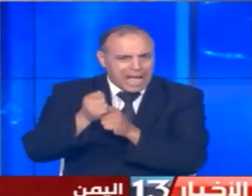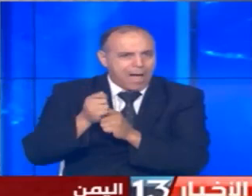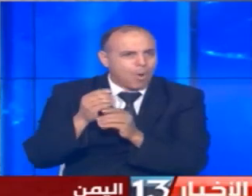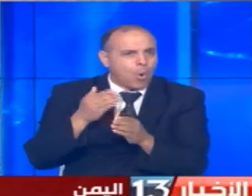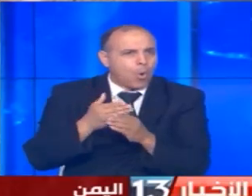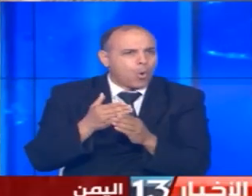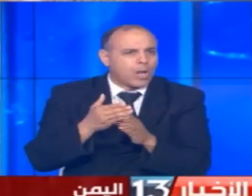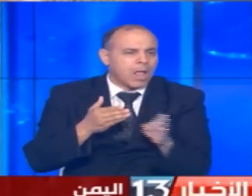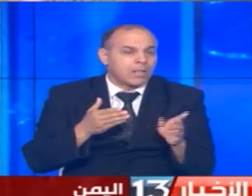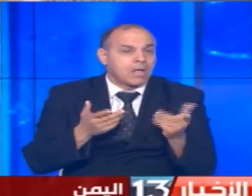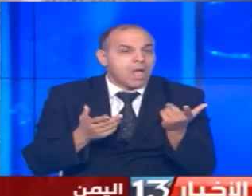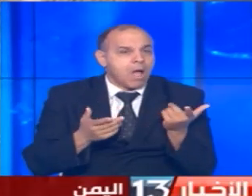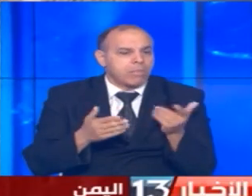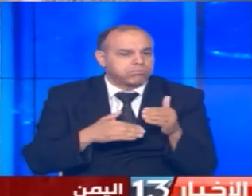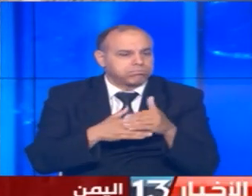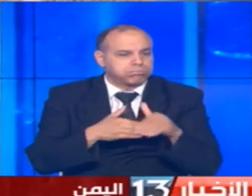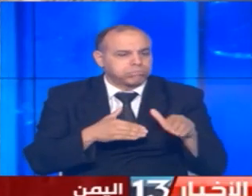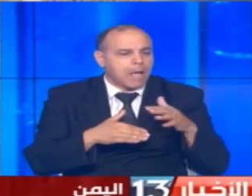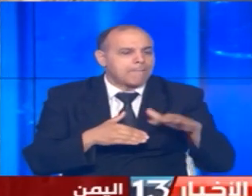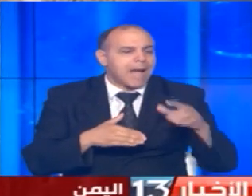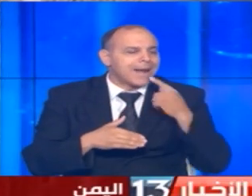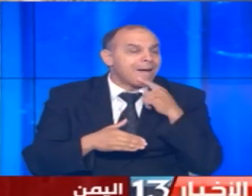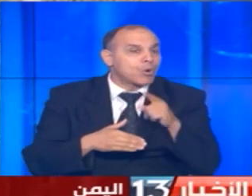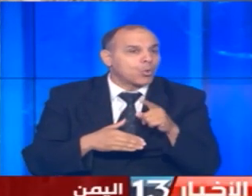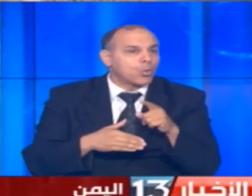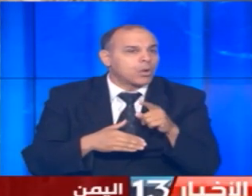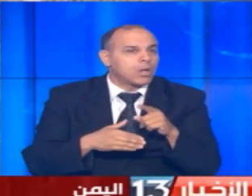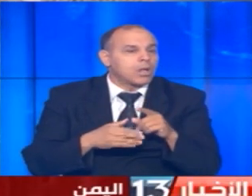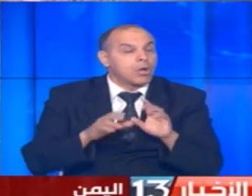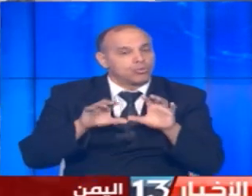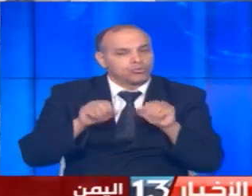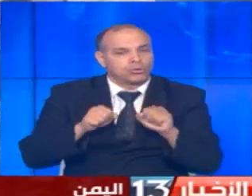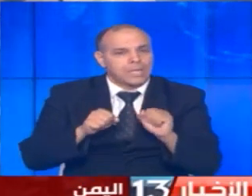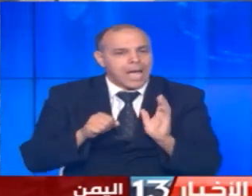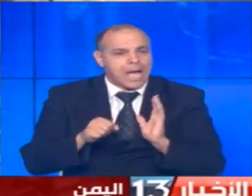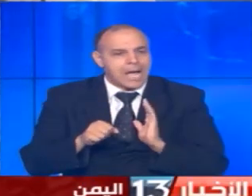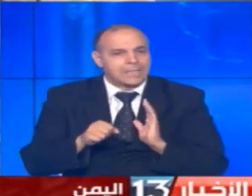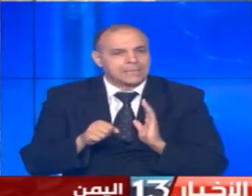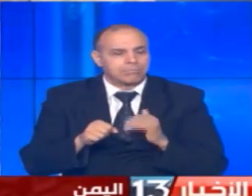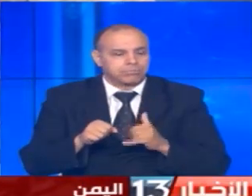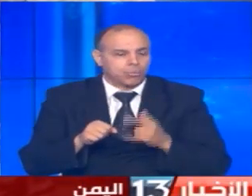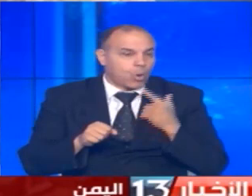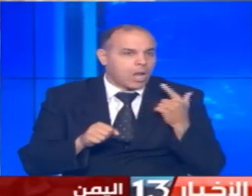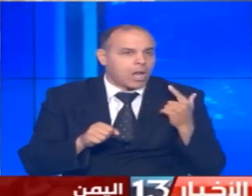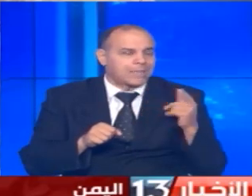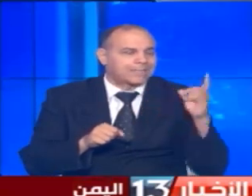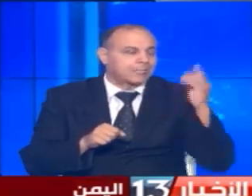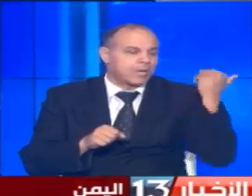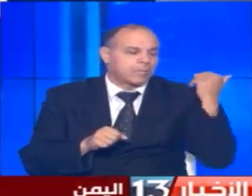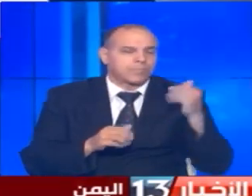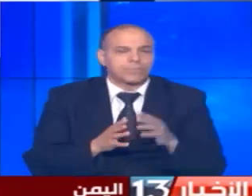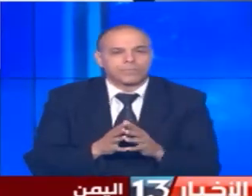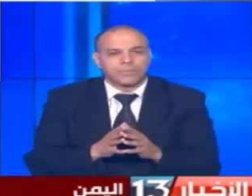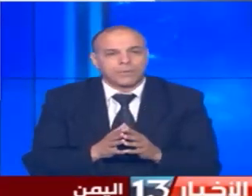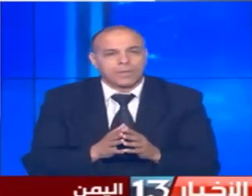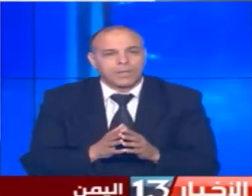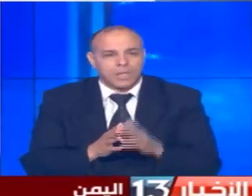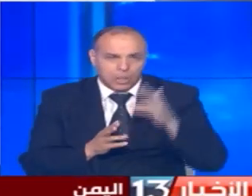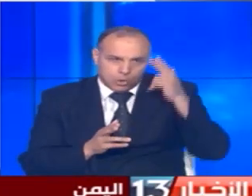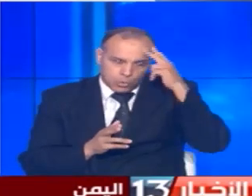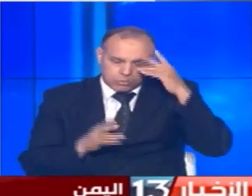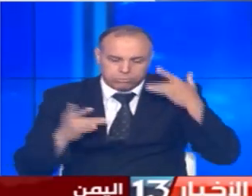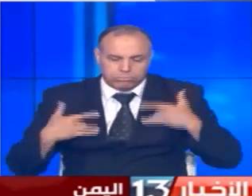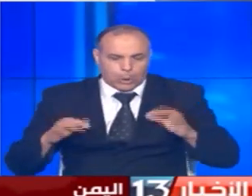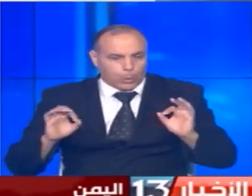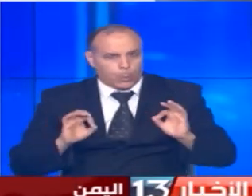ميناء الخوخة المطل على البحر الأحمر والخاضع لسيطرة الجيش الإماراتي منذ ديسمبر الماضي. ونفت السعودية